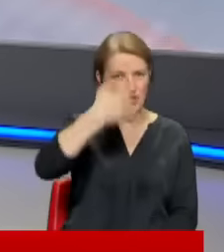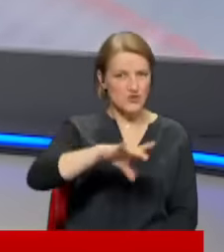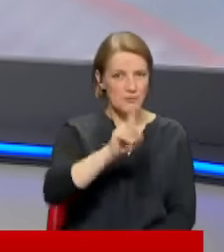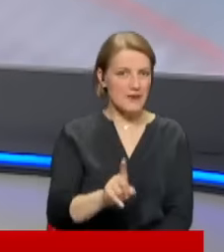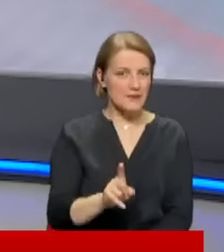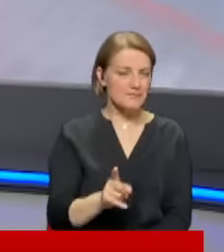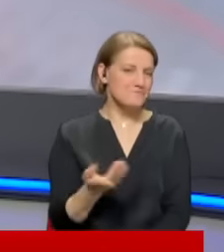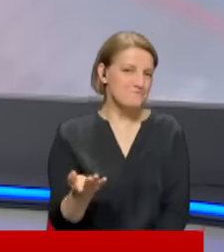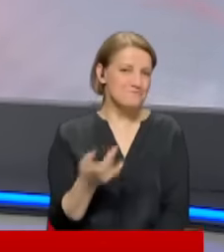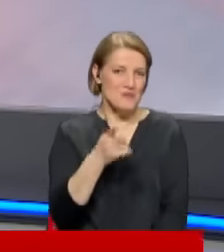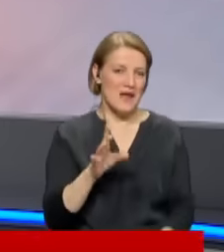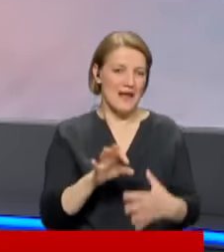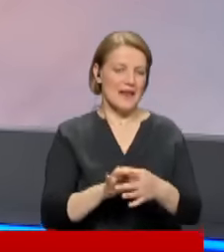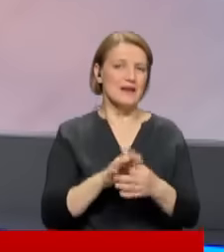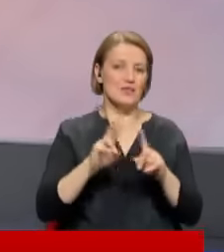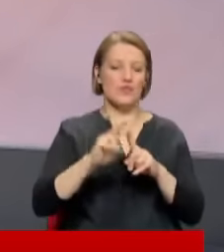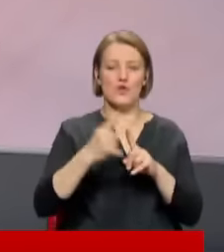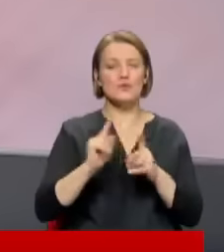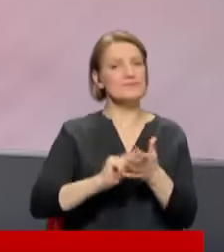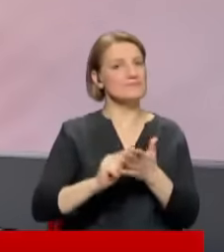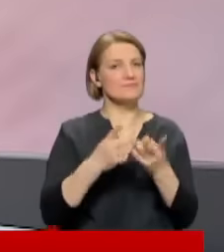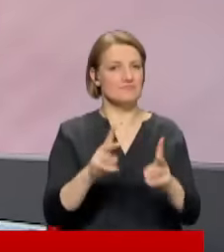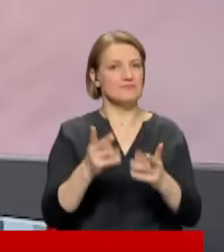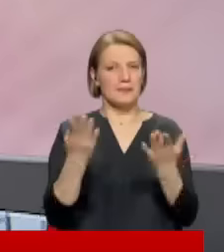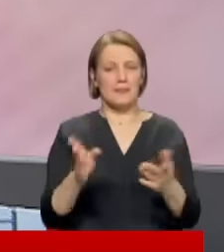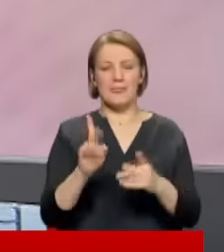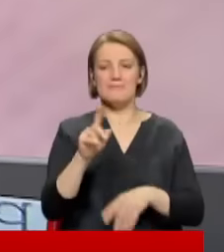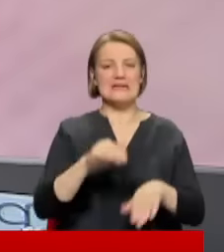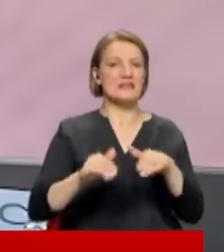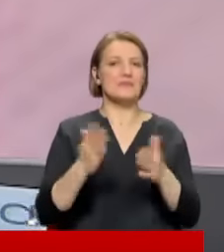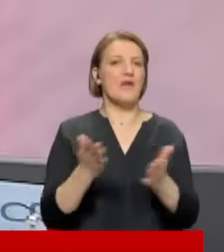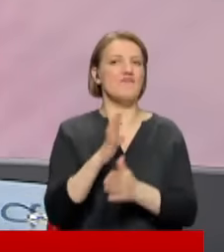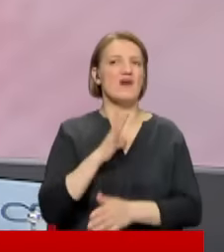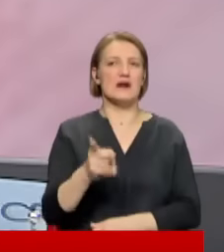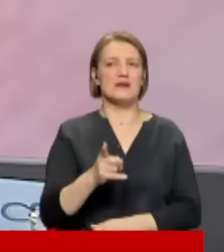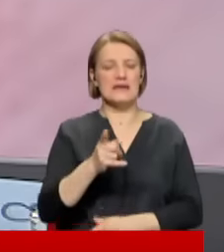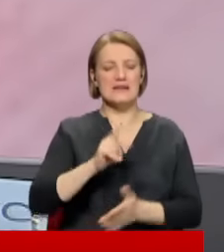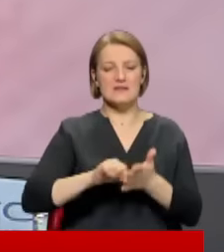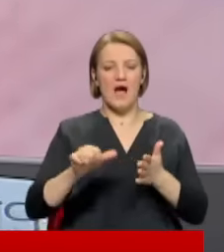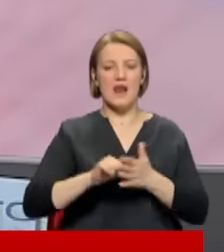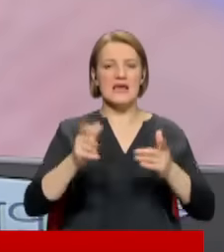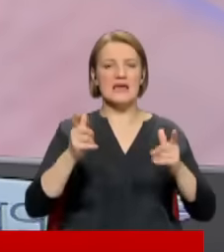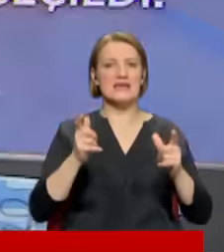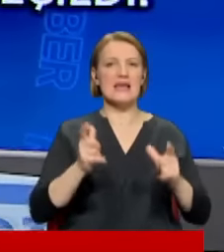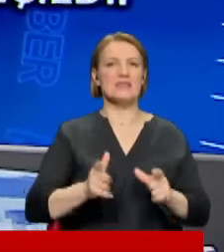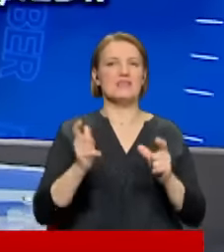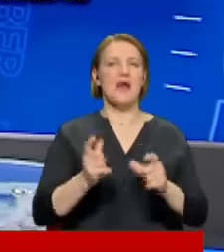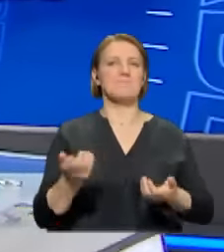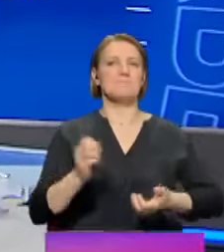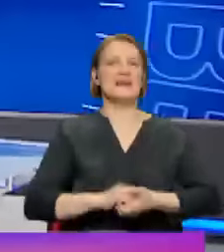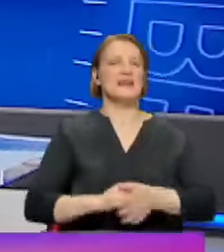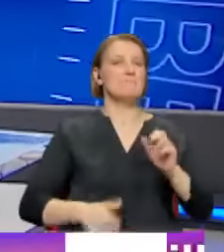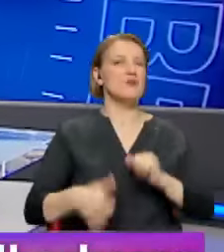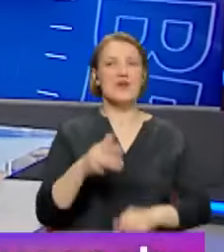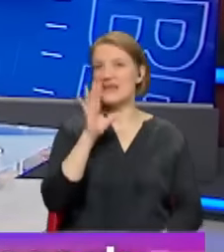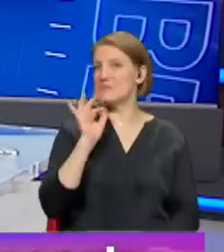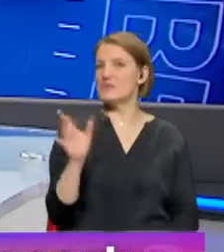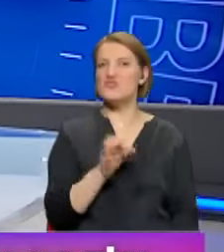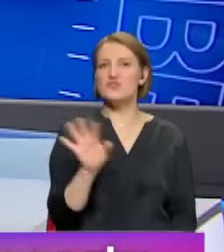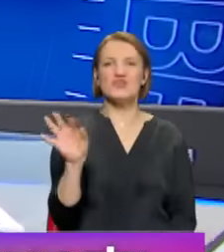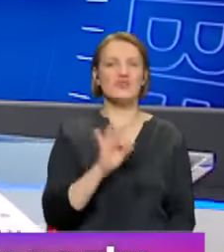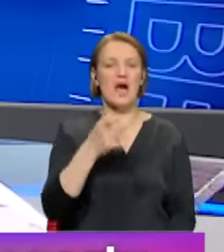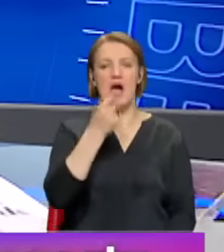mı? Belki buna dair de notunuz vardır. Sonra gelelim, bir seçim daha vardı. Tarihi Kentler Birliği Başkanı kim seçildi?